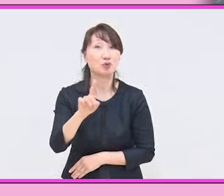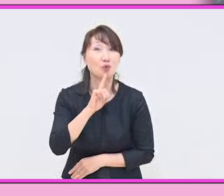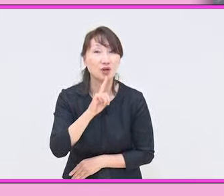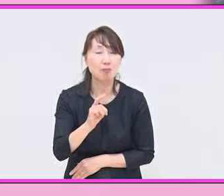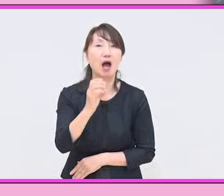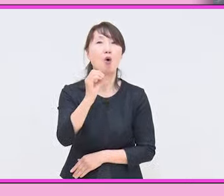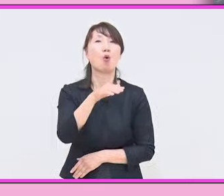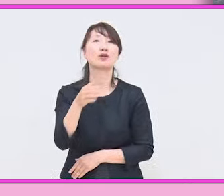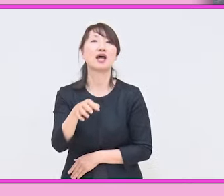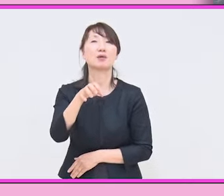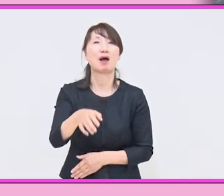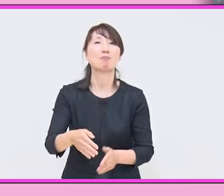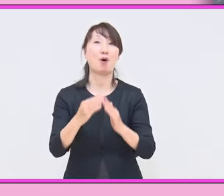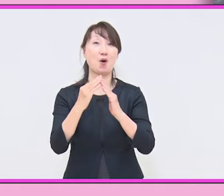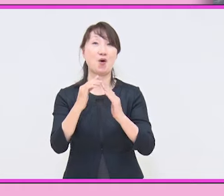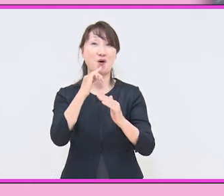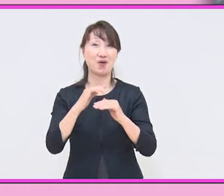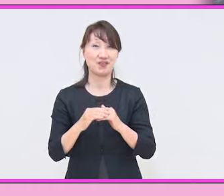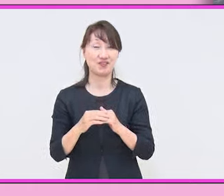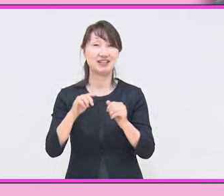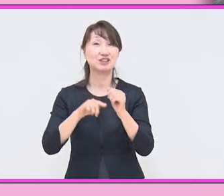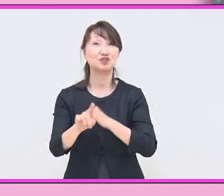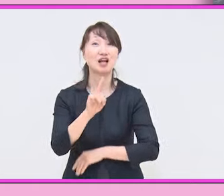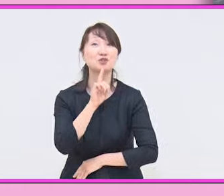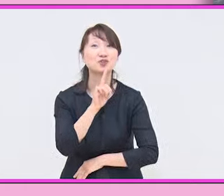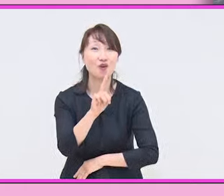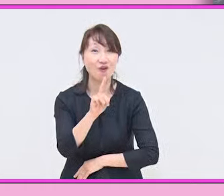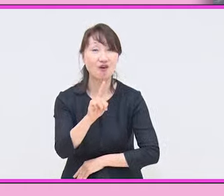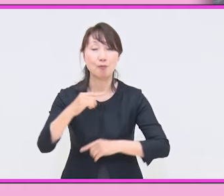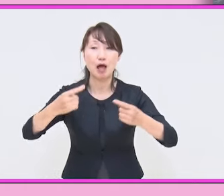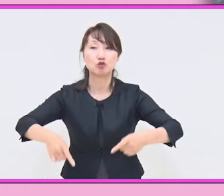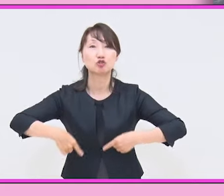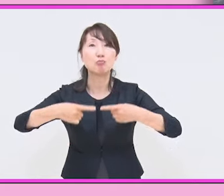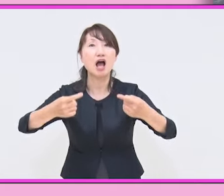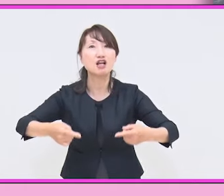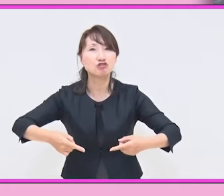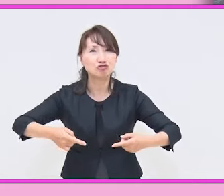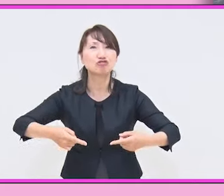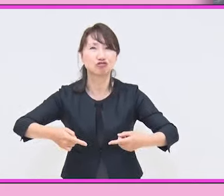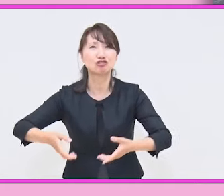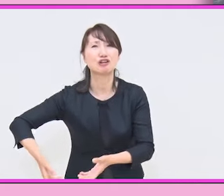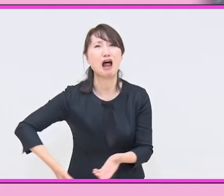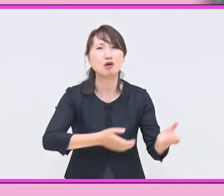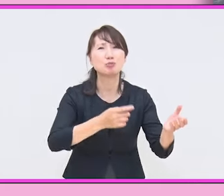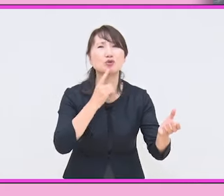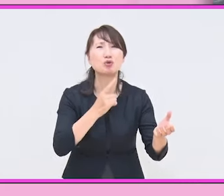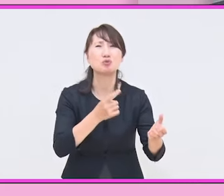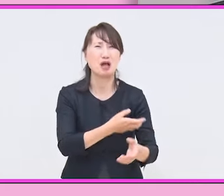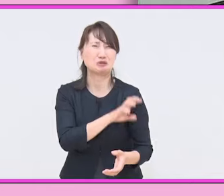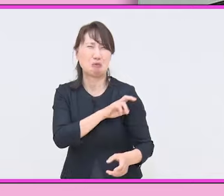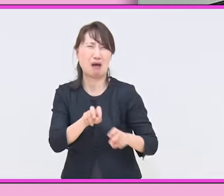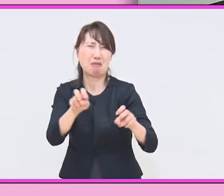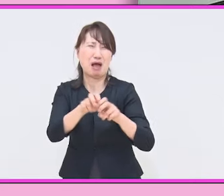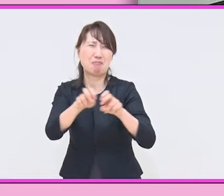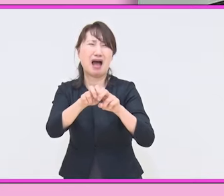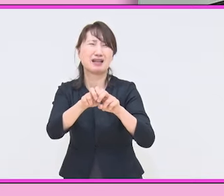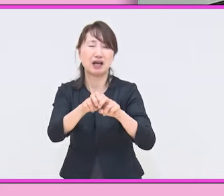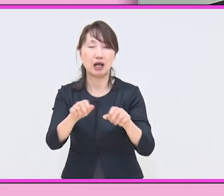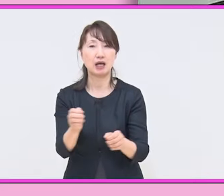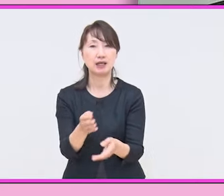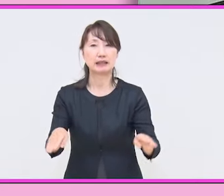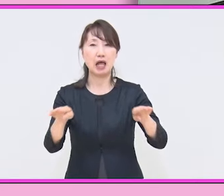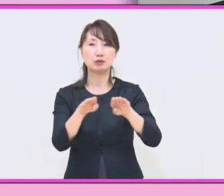ました。あのどうしてかっていうと、もう車椅子バスケット、あのラグビーは激しいんで、みんな体育館傷